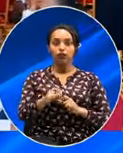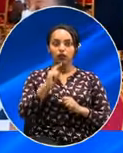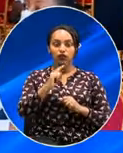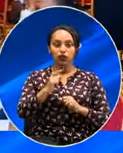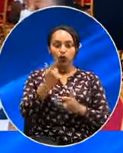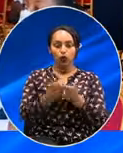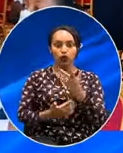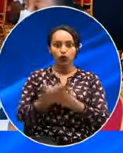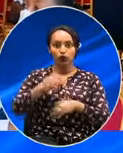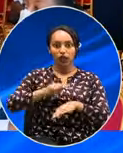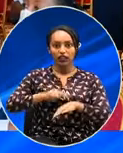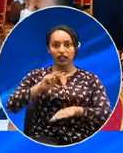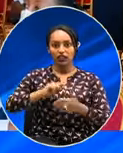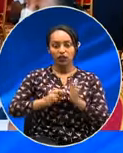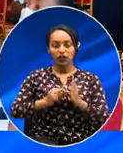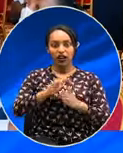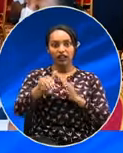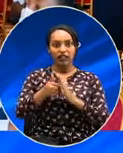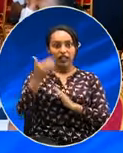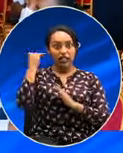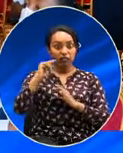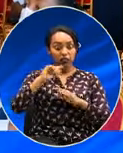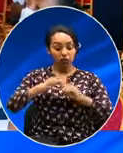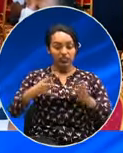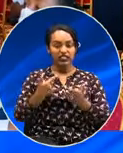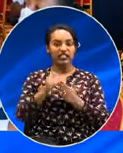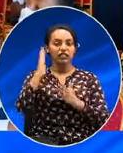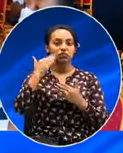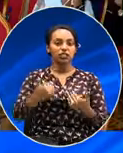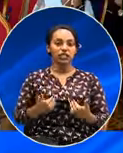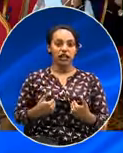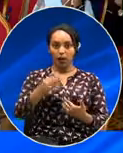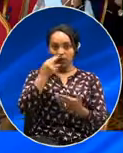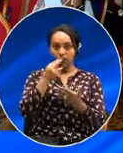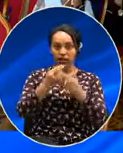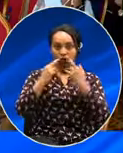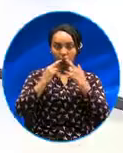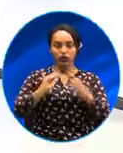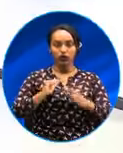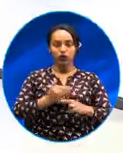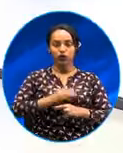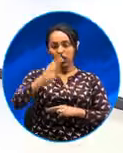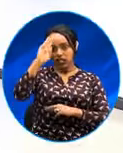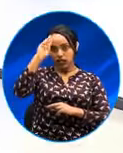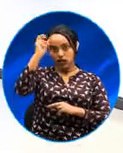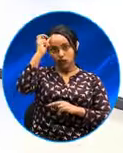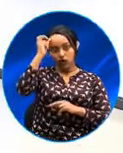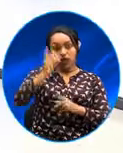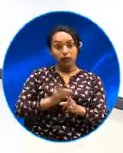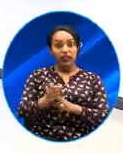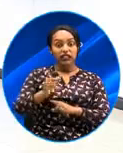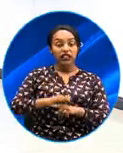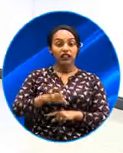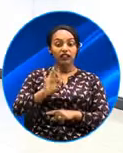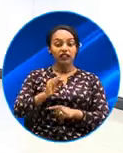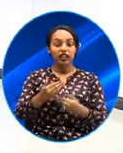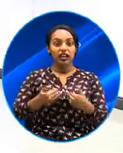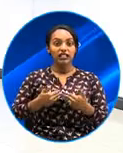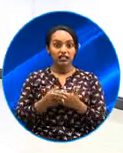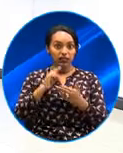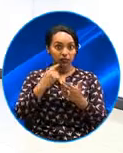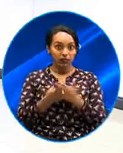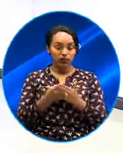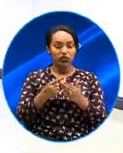ነው በውይይቱ ላይ የተጠቀሰው ማለት ነው። አጠቃላይ የነበረው መድረክ ይህን ይመስላል። መልካም ሪፖርተራችን ሰለሞን ወልዴ በቀጥታ መስመር ተገኝተ